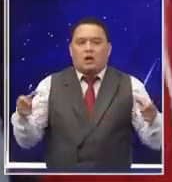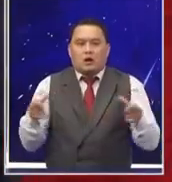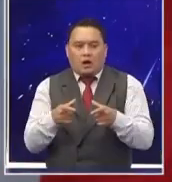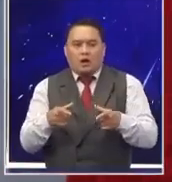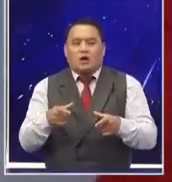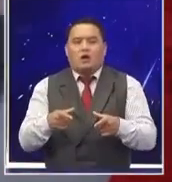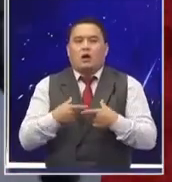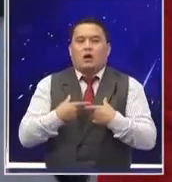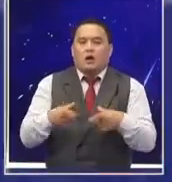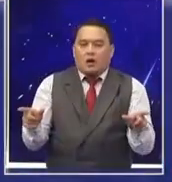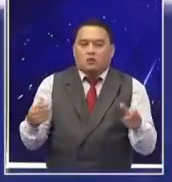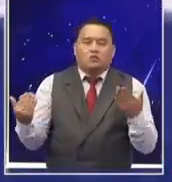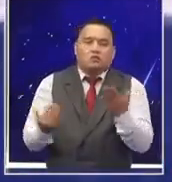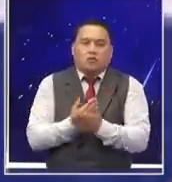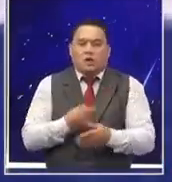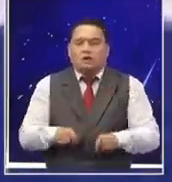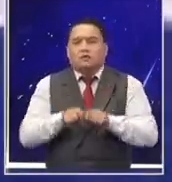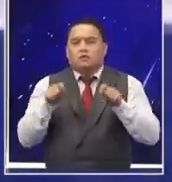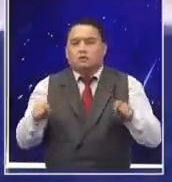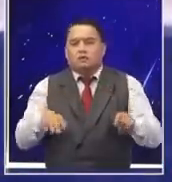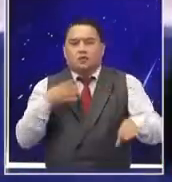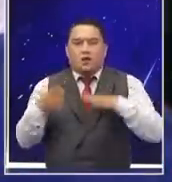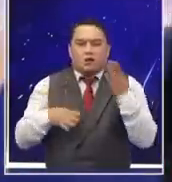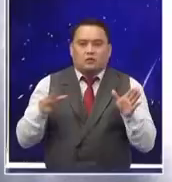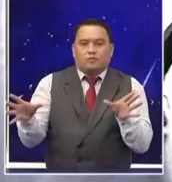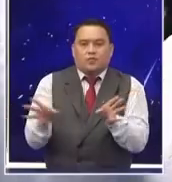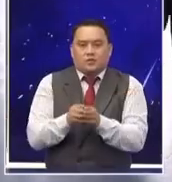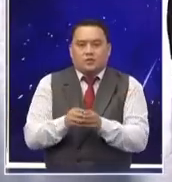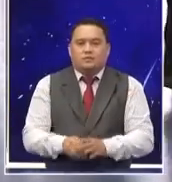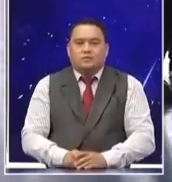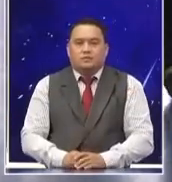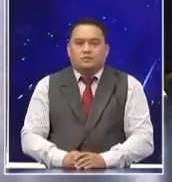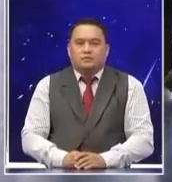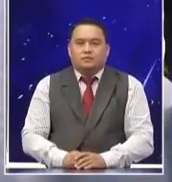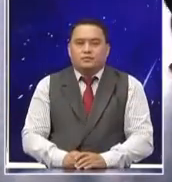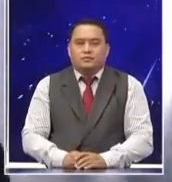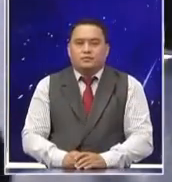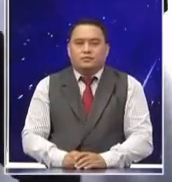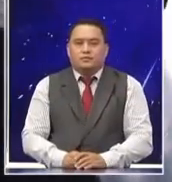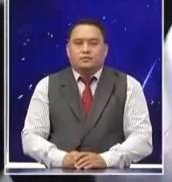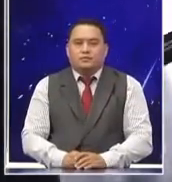шараларының жұмсарған уақытында қайта бас қосты. Бірігіп дайындыққа кірісті.